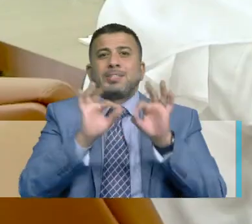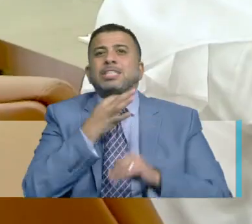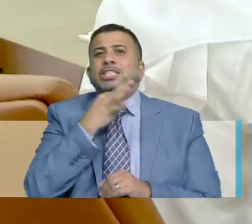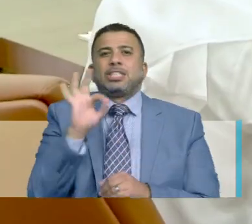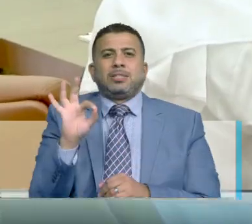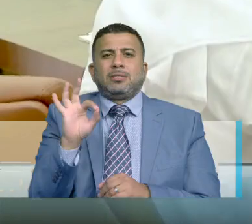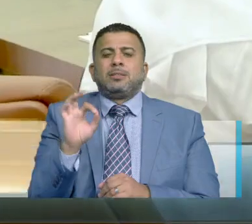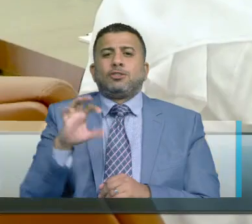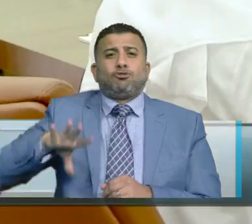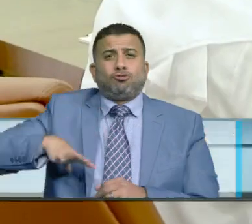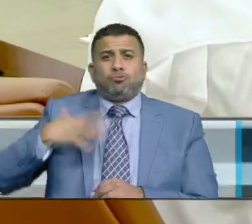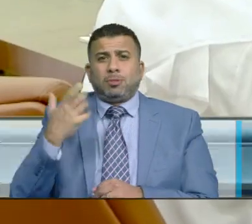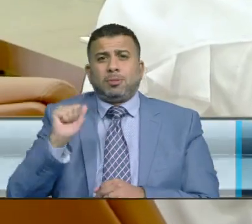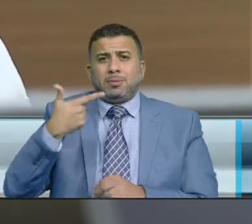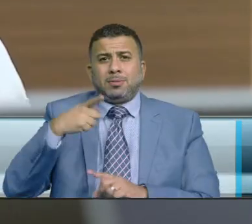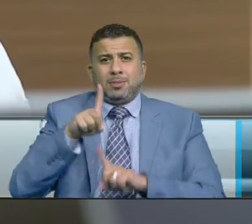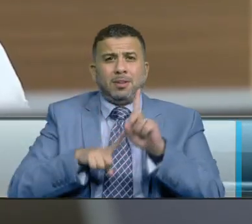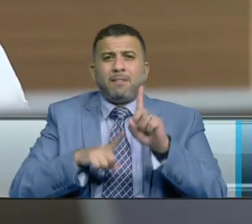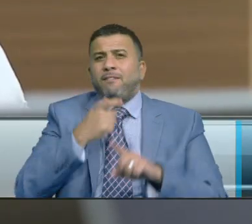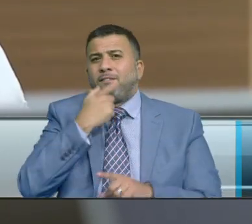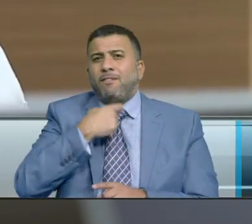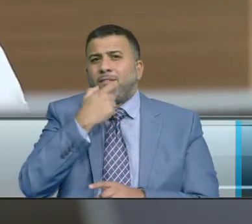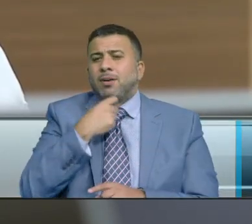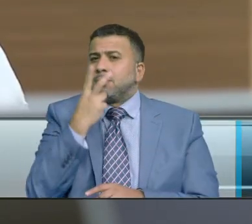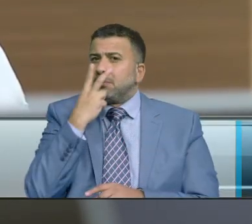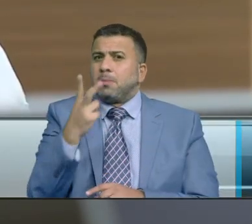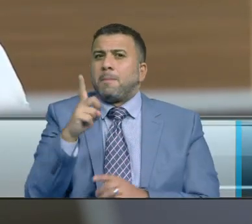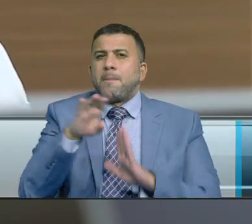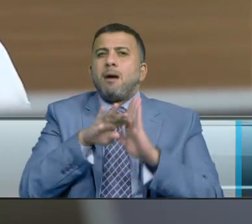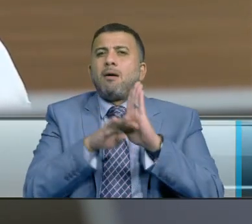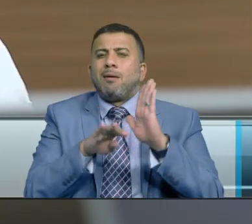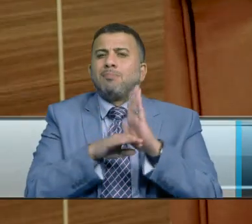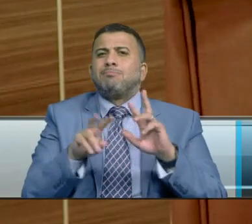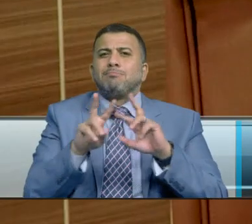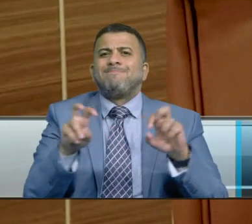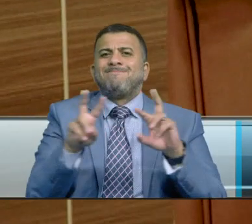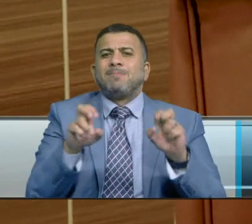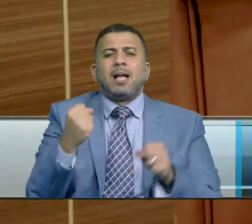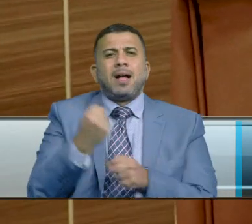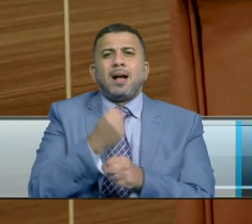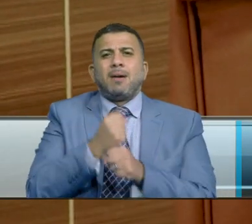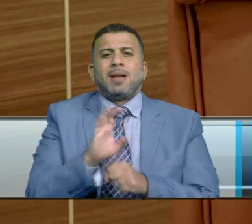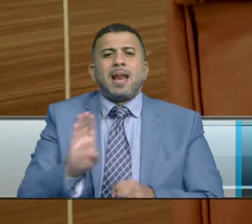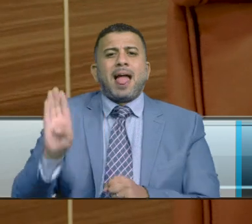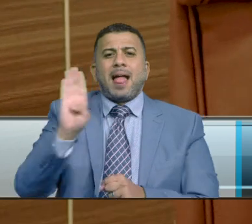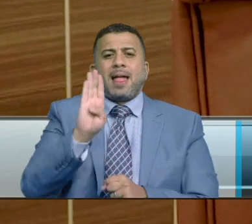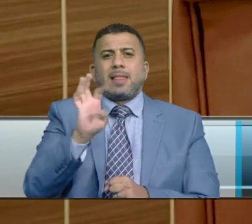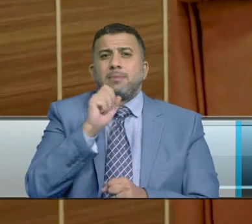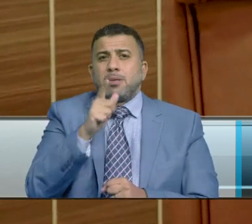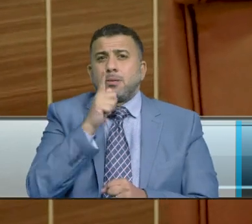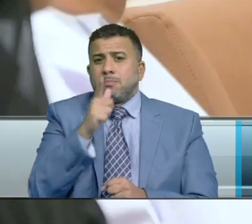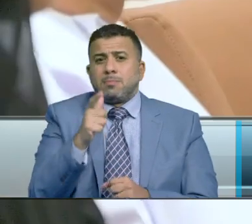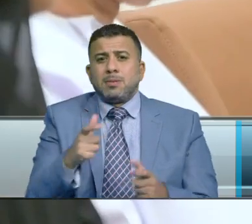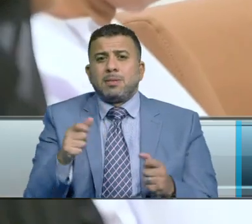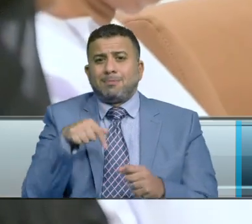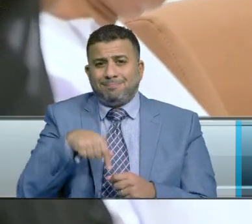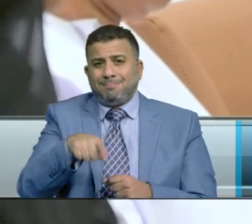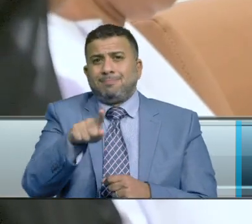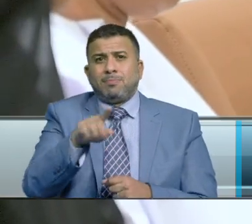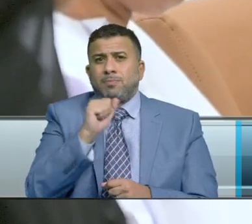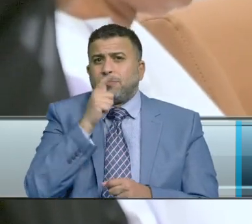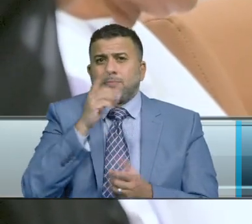وطلع سموه ولي عهد الفجيره على البرامج الدراسيه التي تعمل عليها الاكاديميه خلال العام